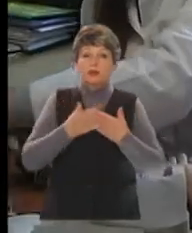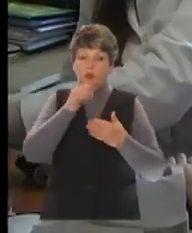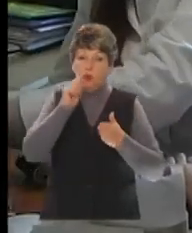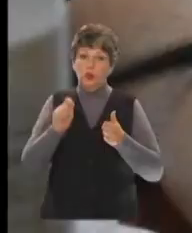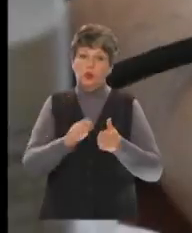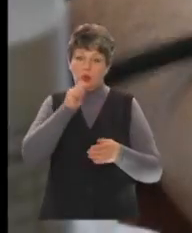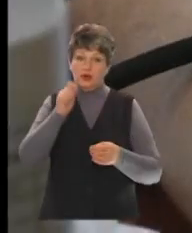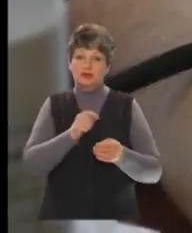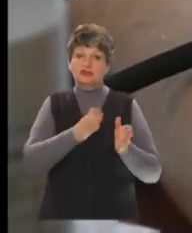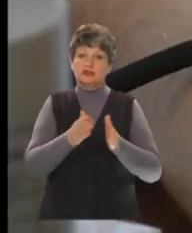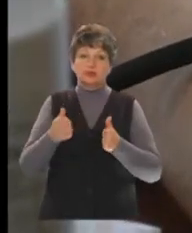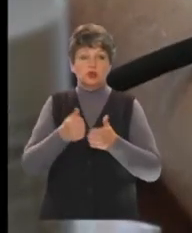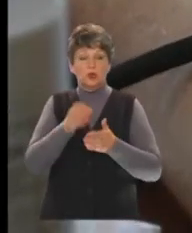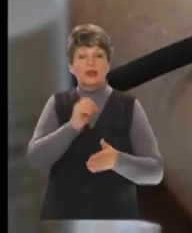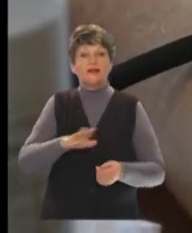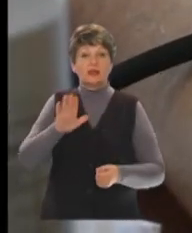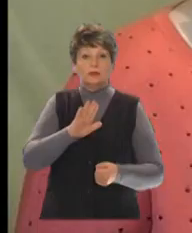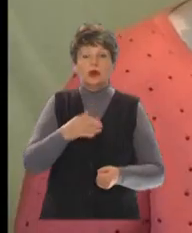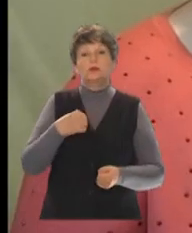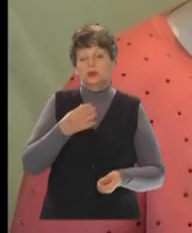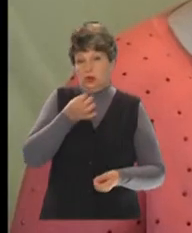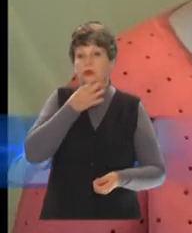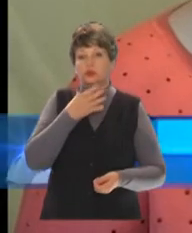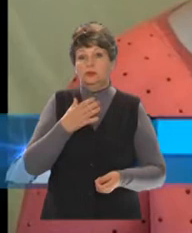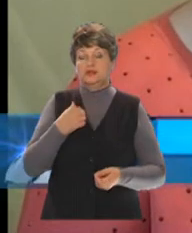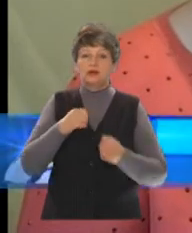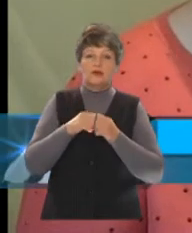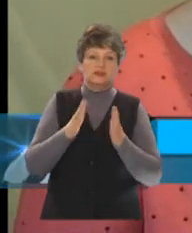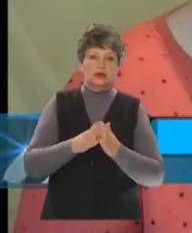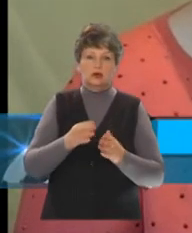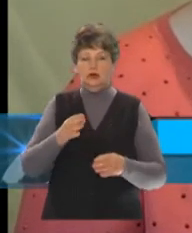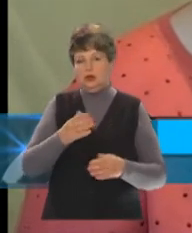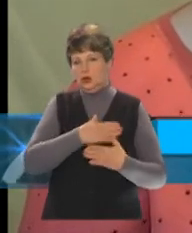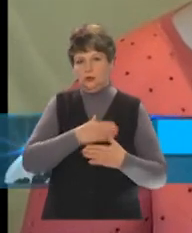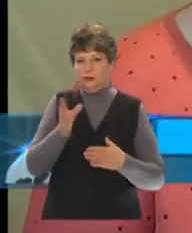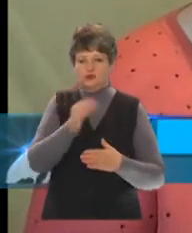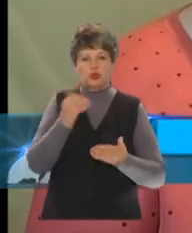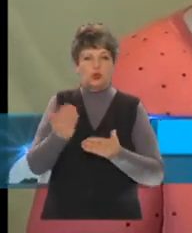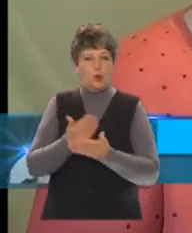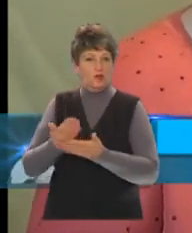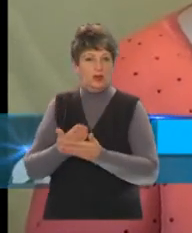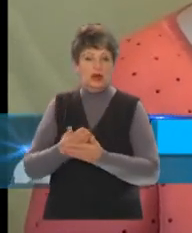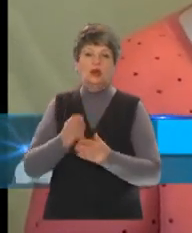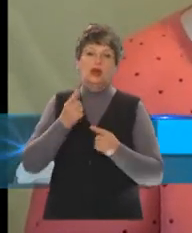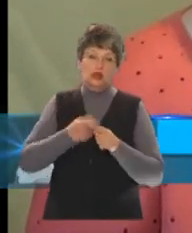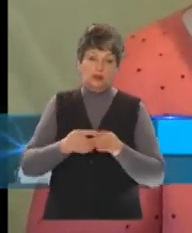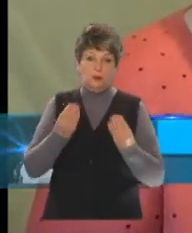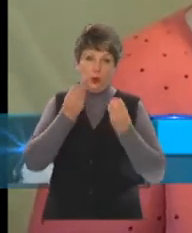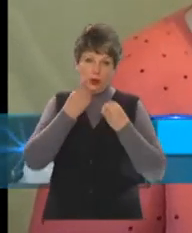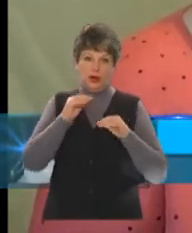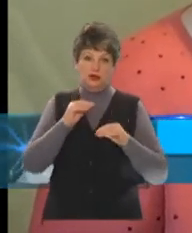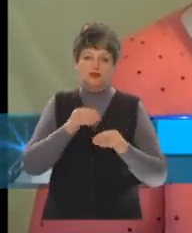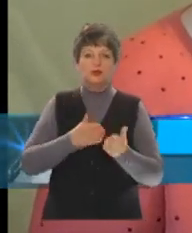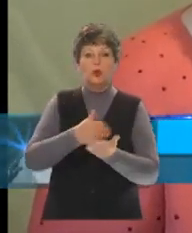наблизить українську систему до європейської. Мені подобається, я взагалі люблю все нове. І хай це